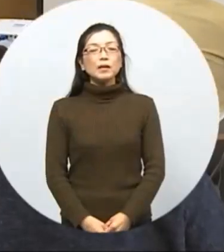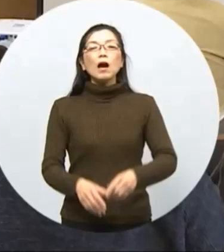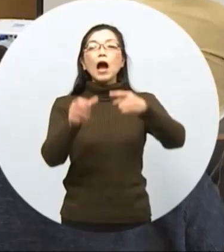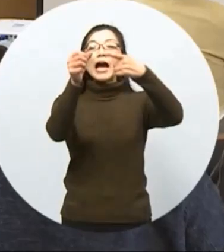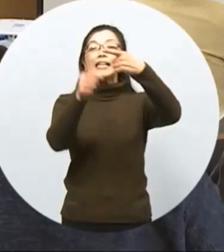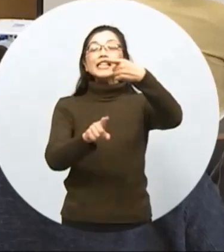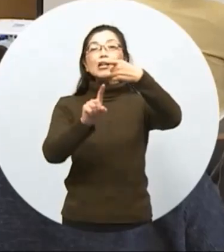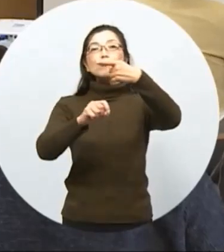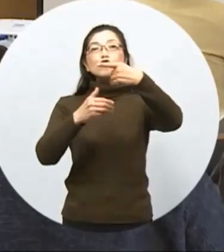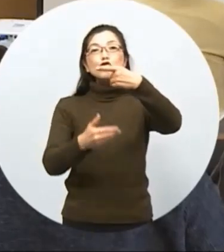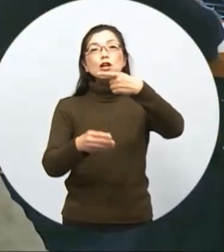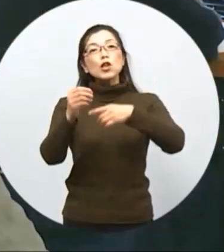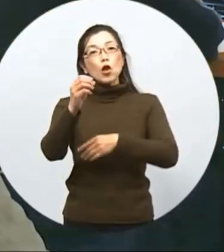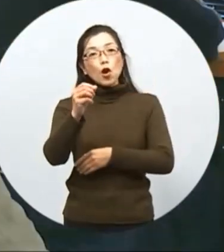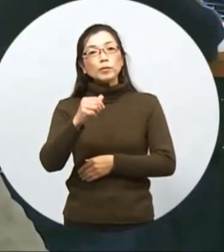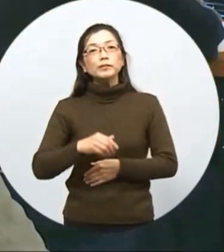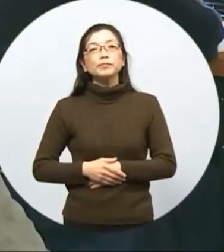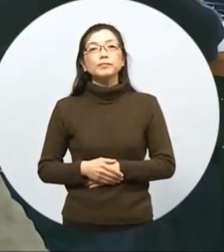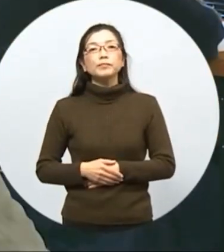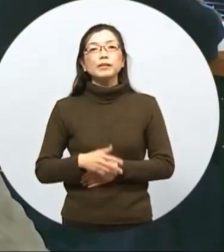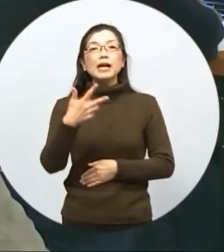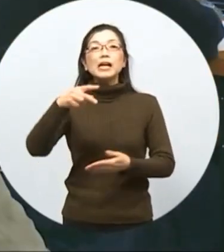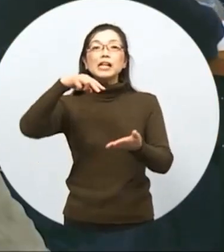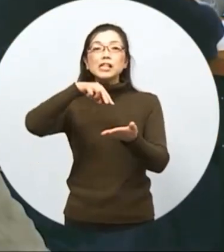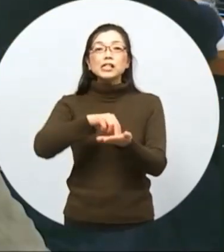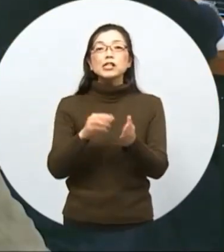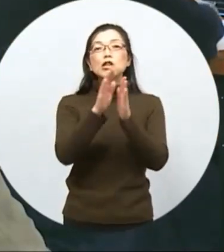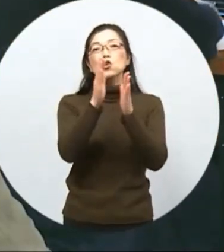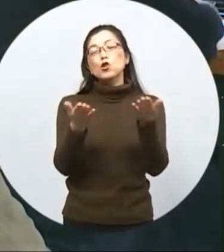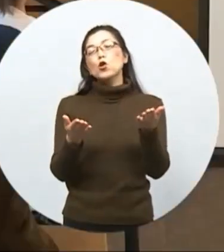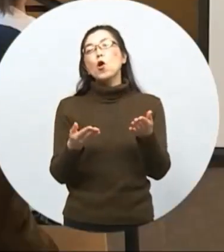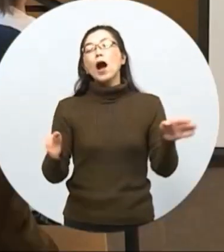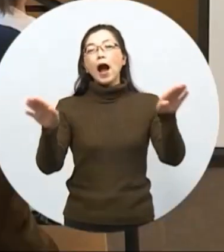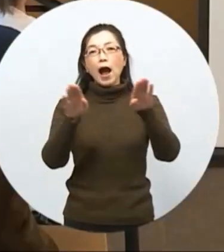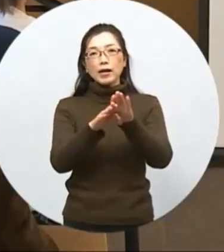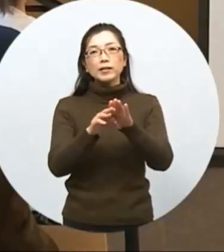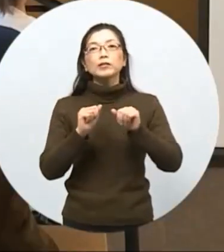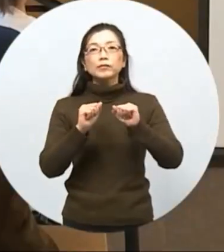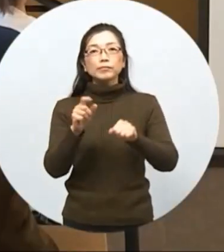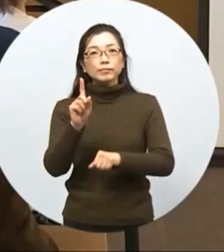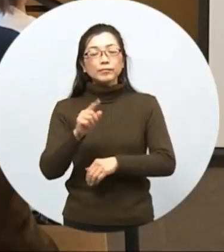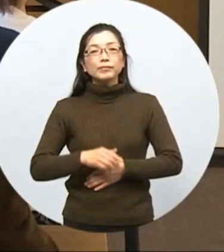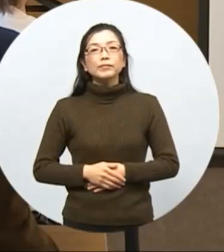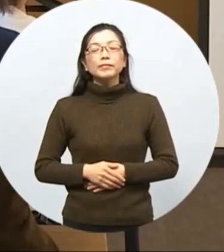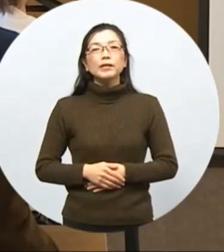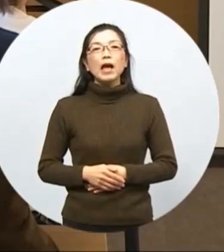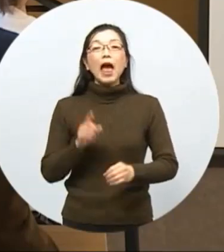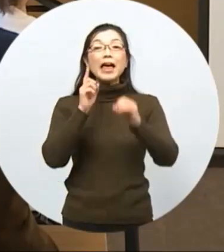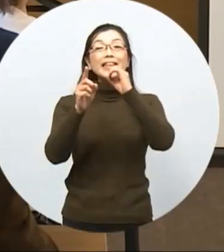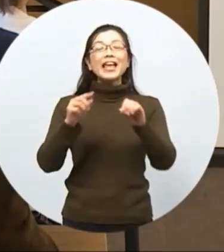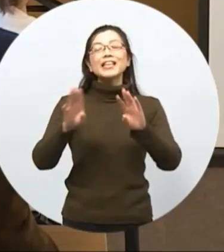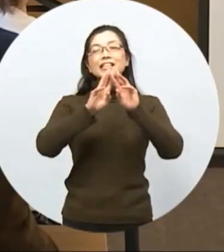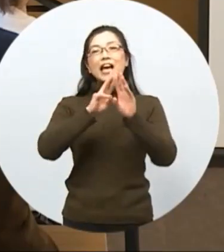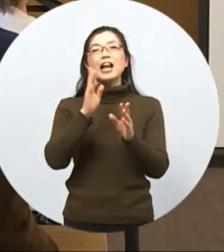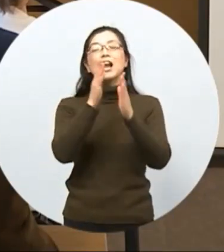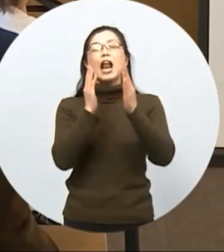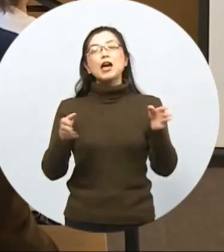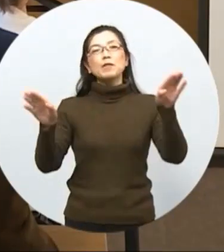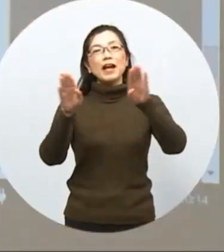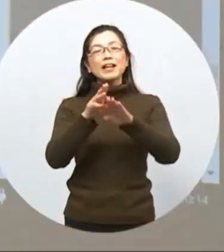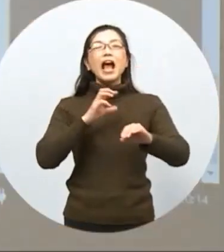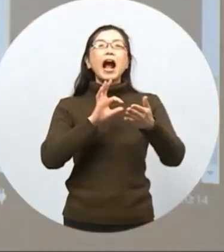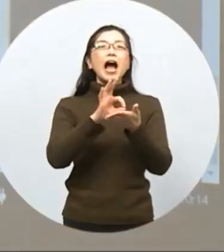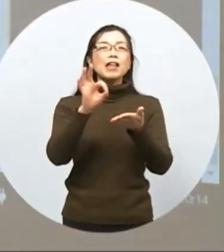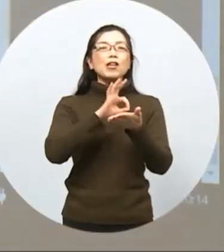1月19日土曜日、市立図書館の会議室で行われたのはデジタルライブラリー活用ワークショ